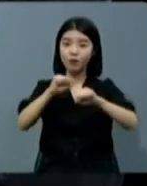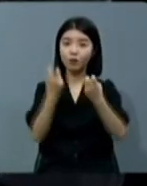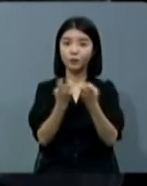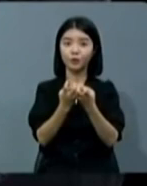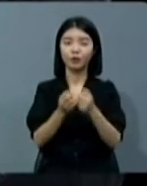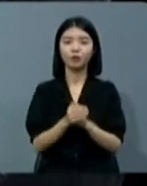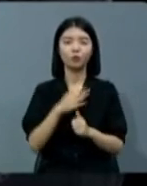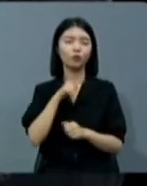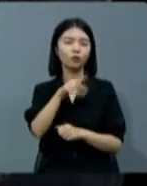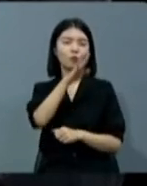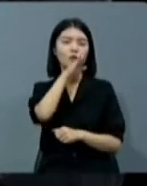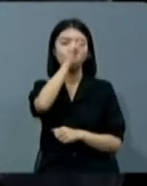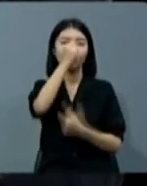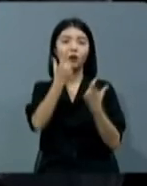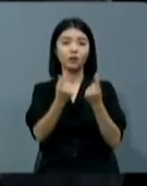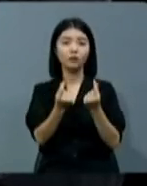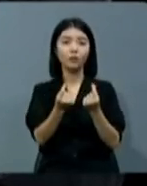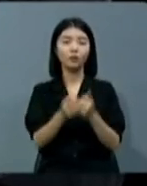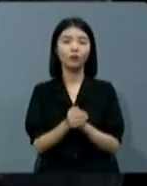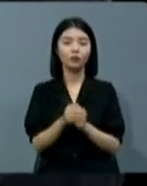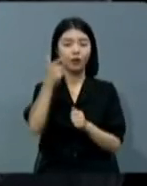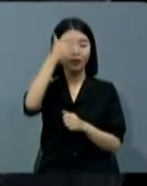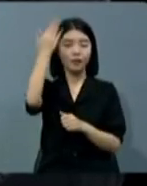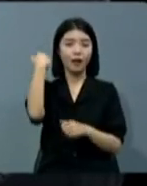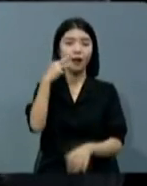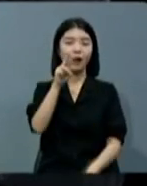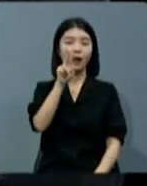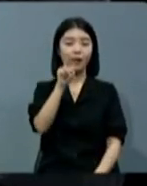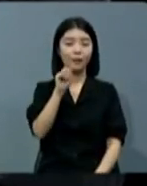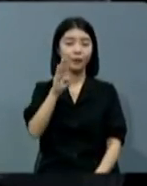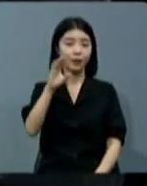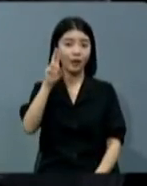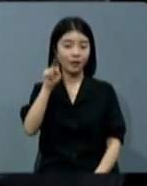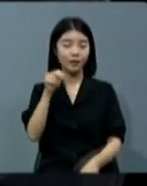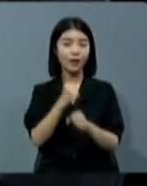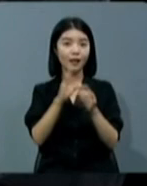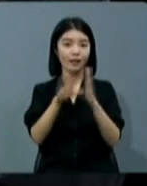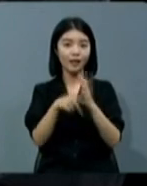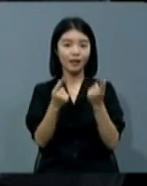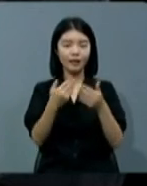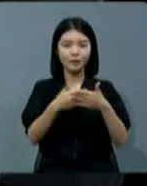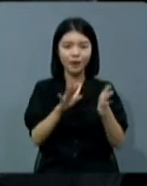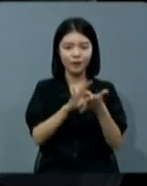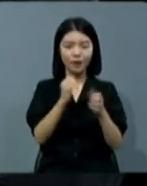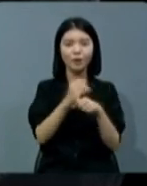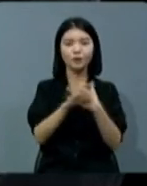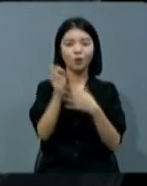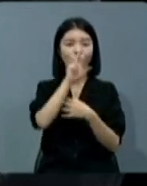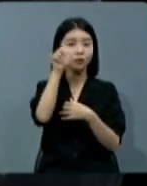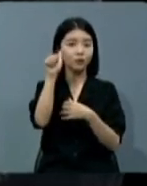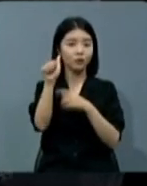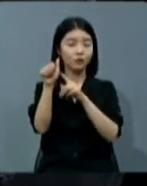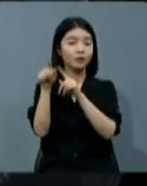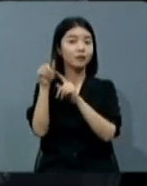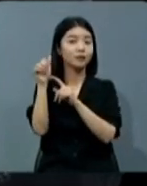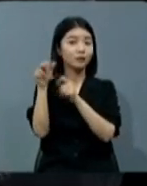저도 그래서 그게 참 좋을 것 같아서 한번 그 옛날 NBN에서 우리 할 때 제가 같은 방을 쓰면서 우리 원재사님한테